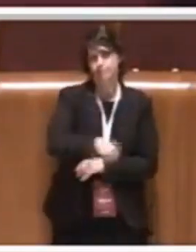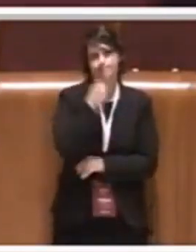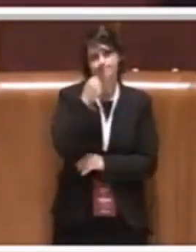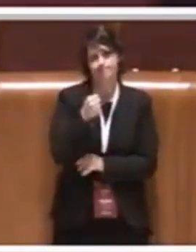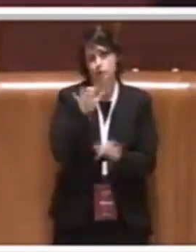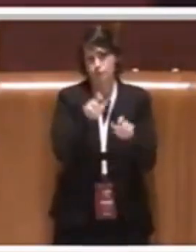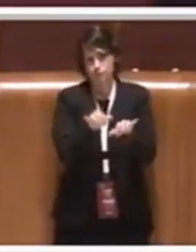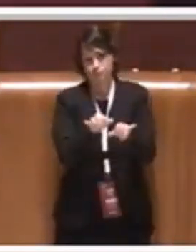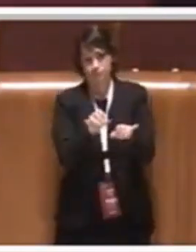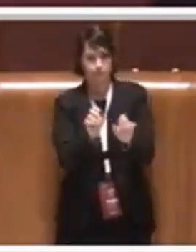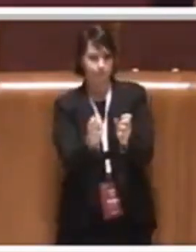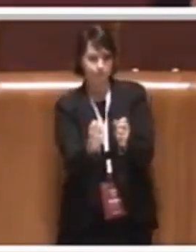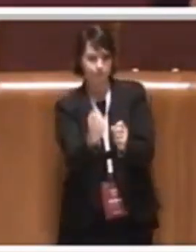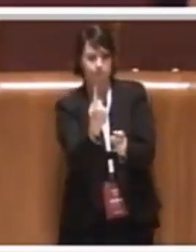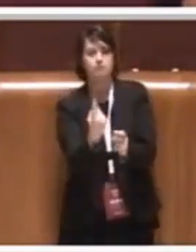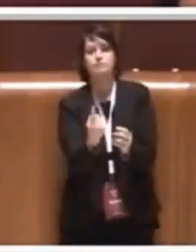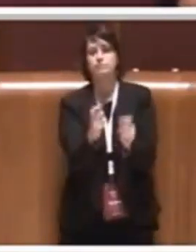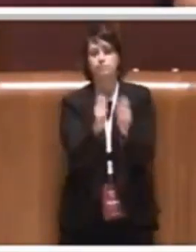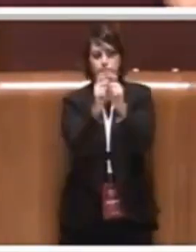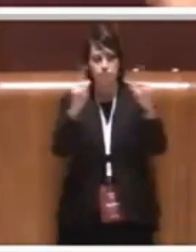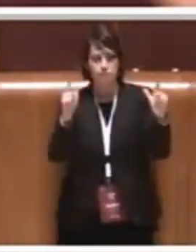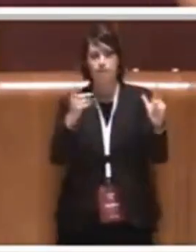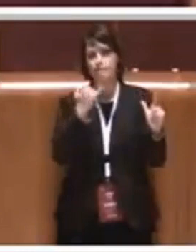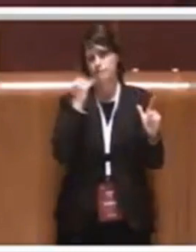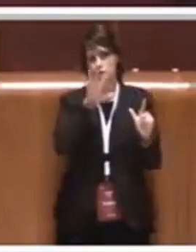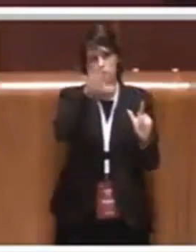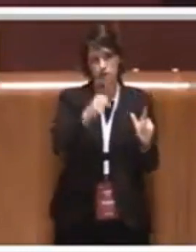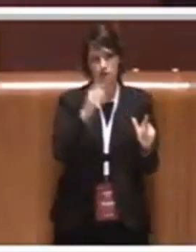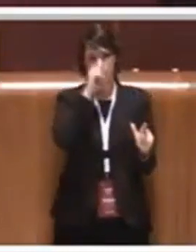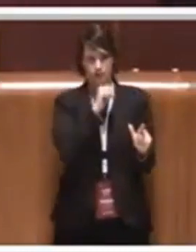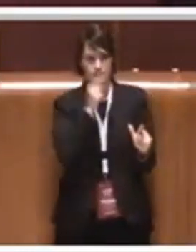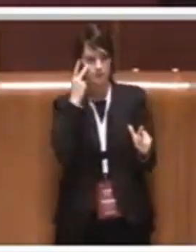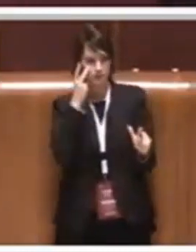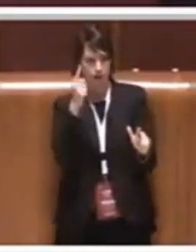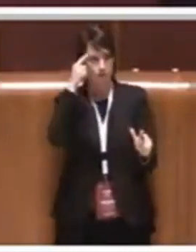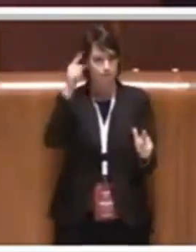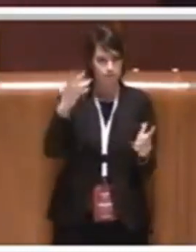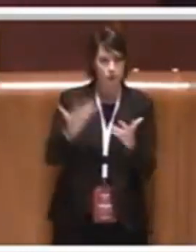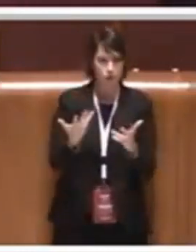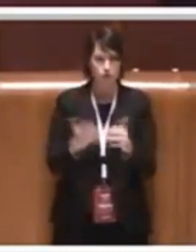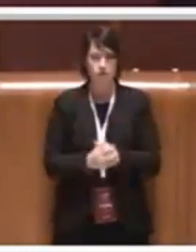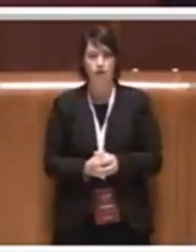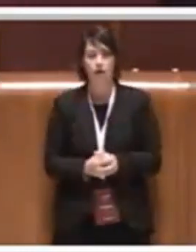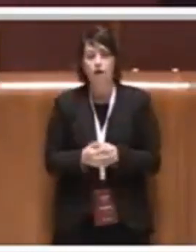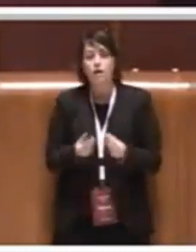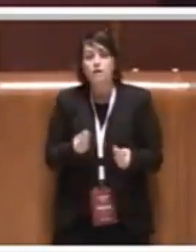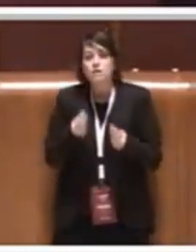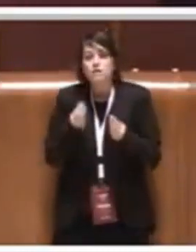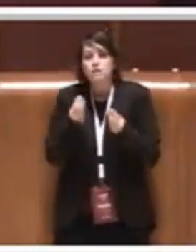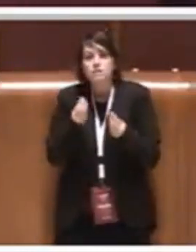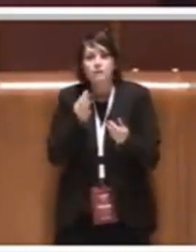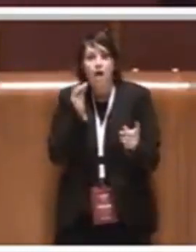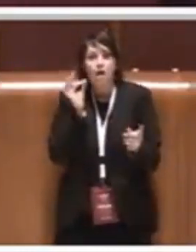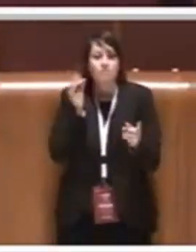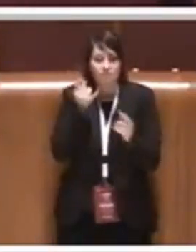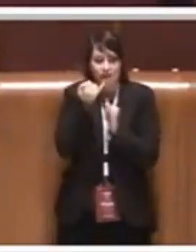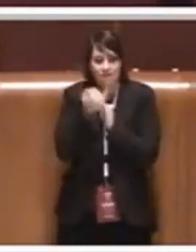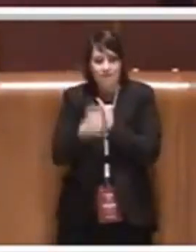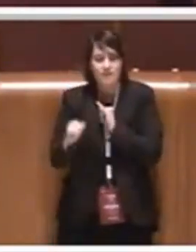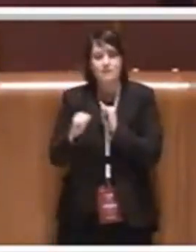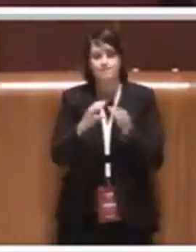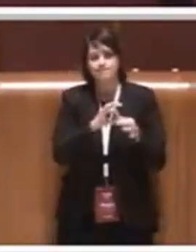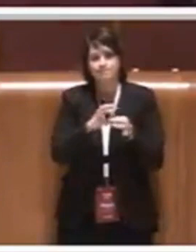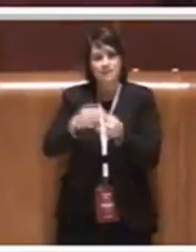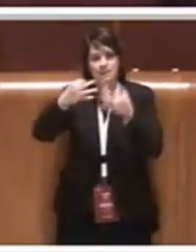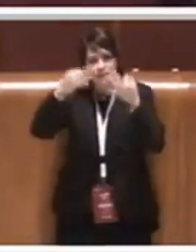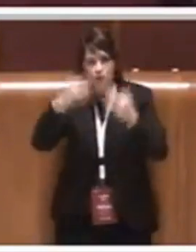per attuare quello che è la loro competenza di controllo del territorio. Quindi per i municipi in questo modo sarebbe